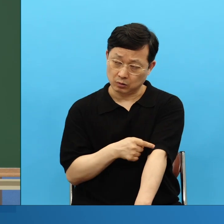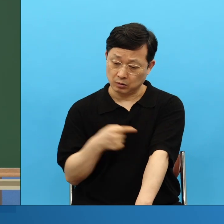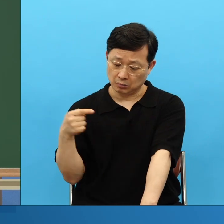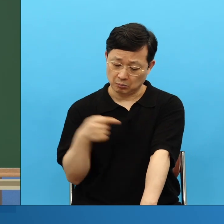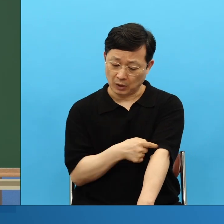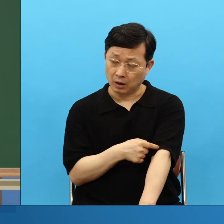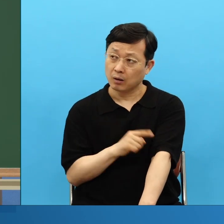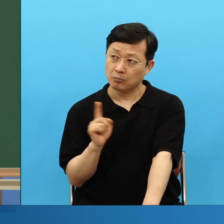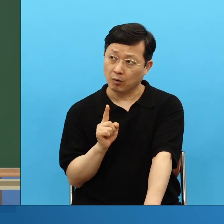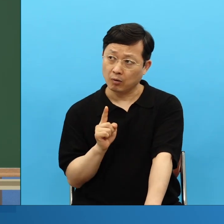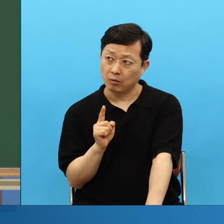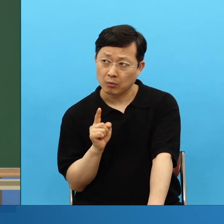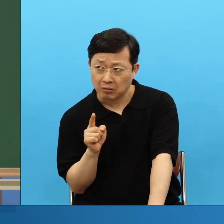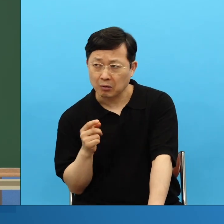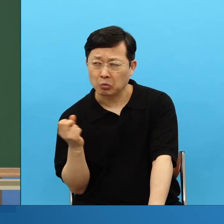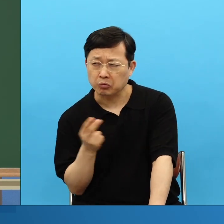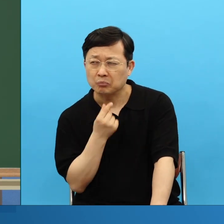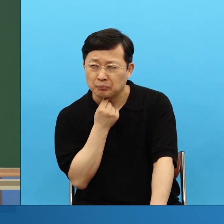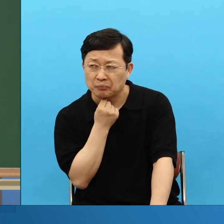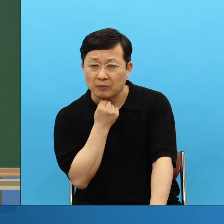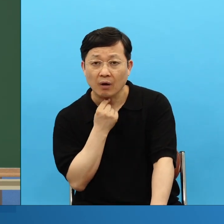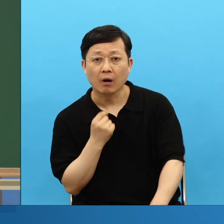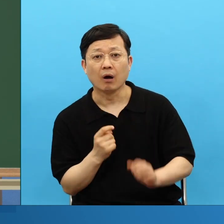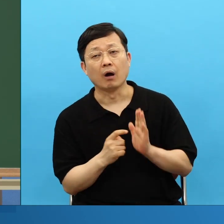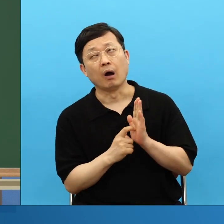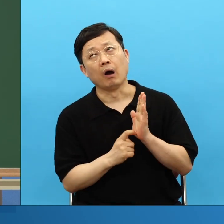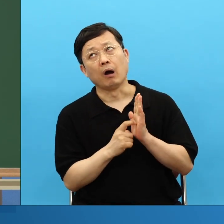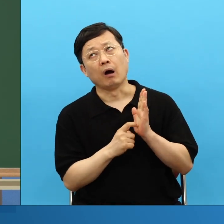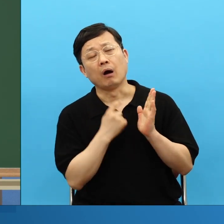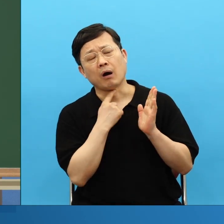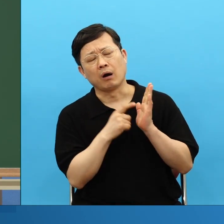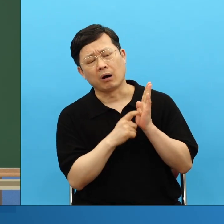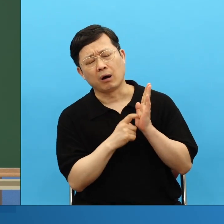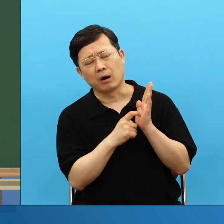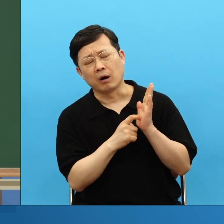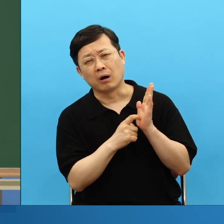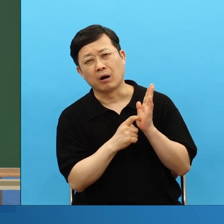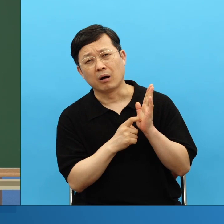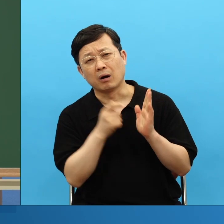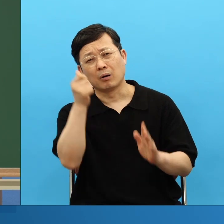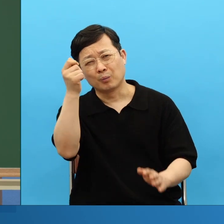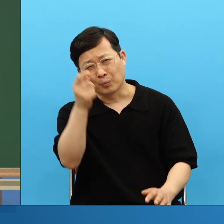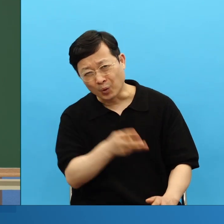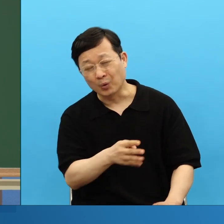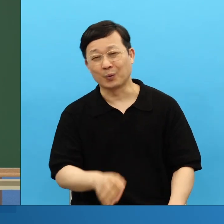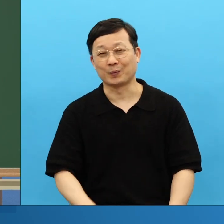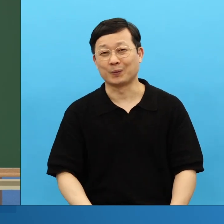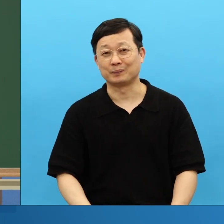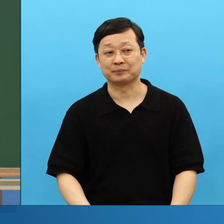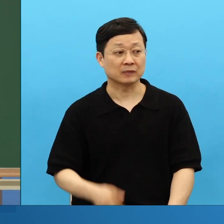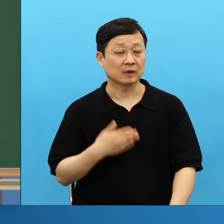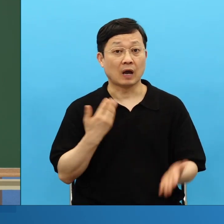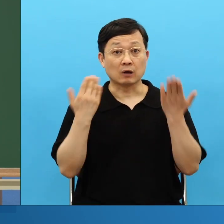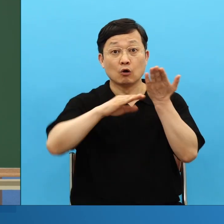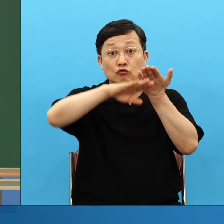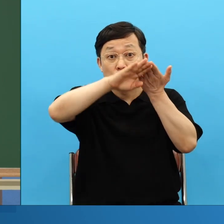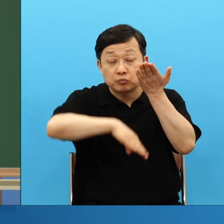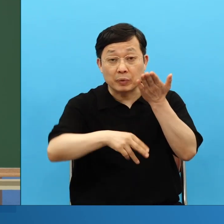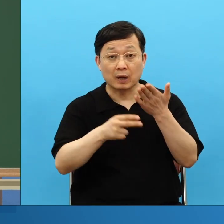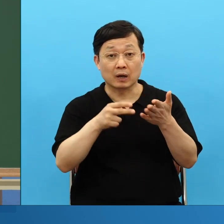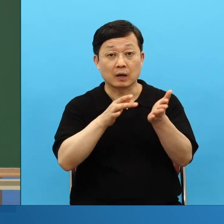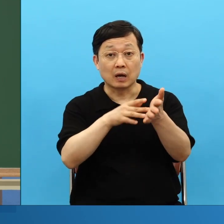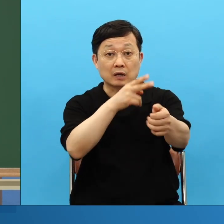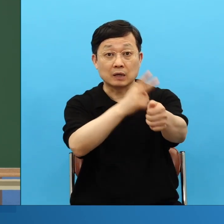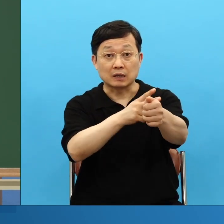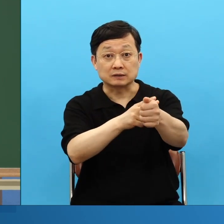내시경 받아야 돼요. 그런데 그런 부분도 제가 아는 후배 약사가 대장 내시경을 받으러 갔는데